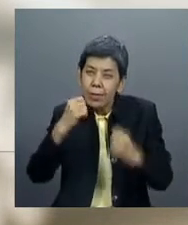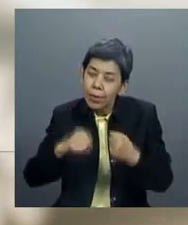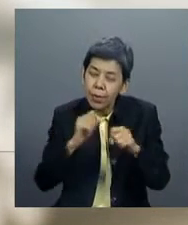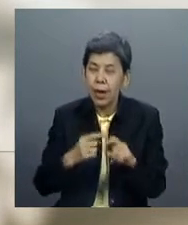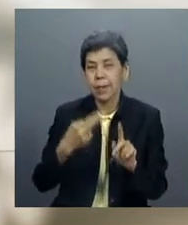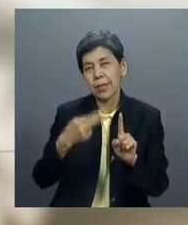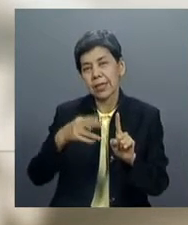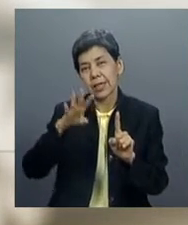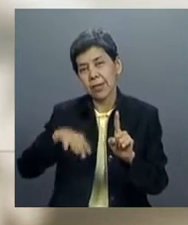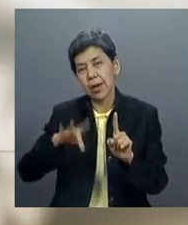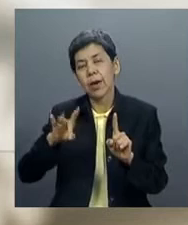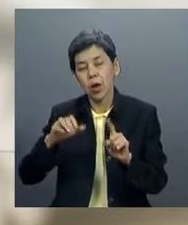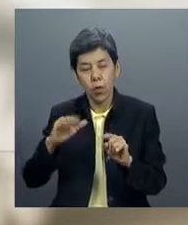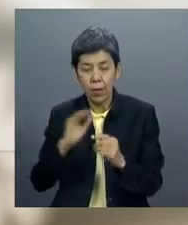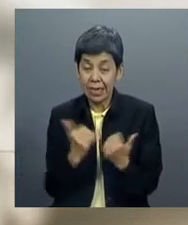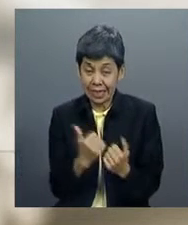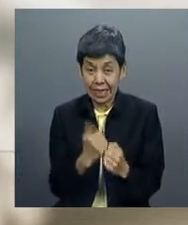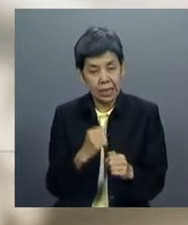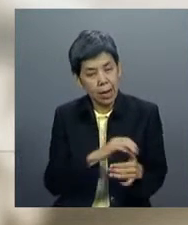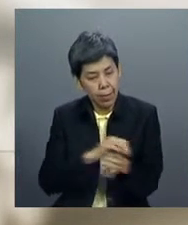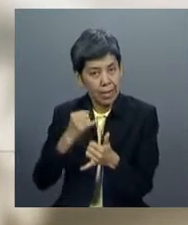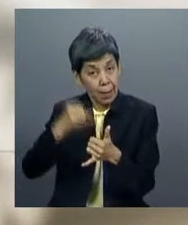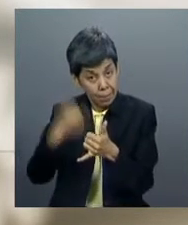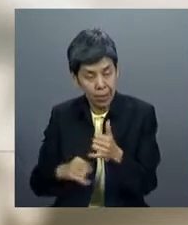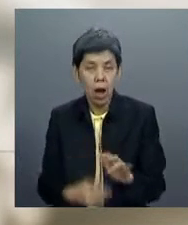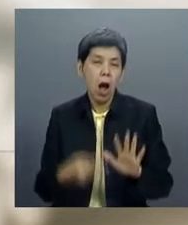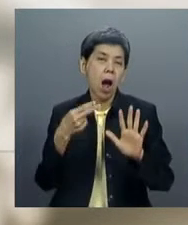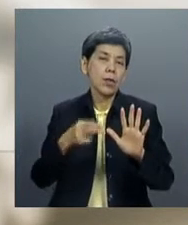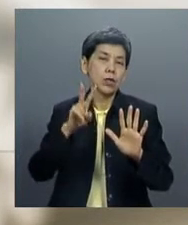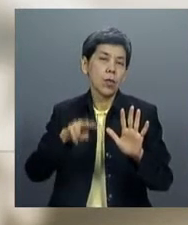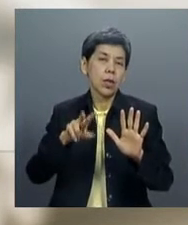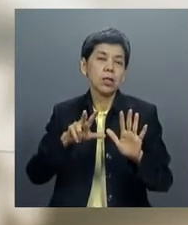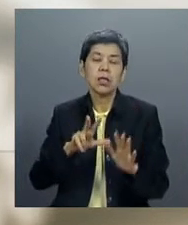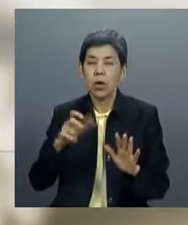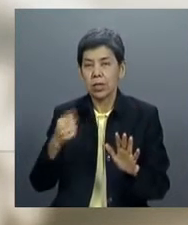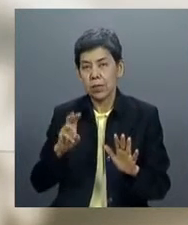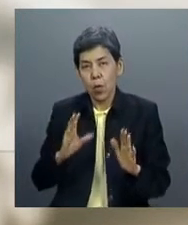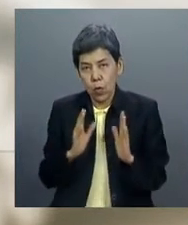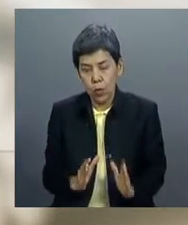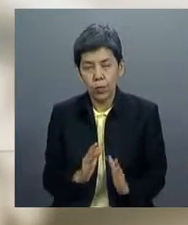14,880 ใบและดำเนินคดี 52,316 คนครับ